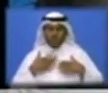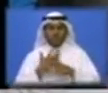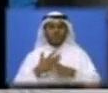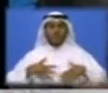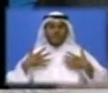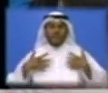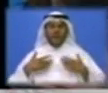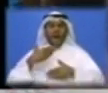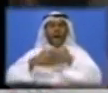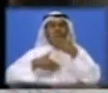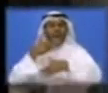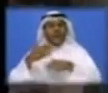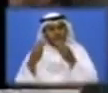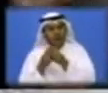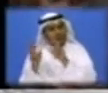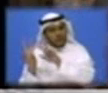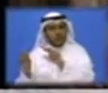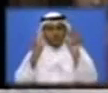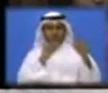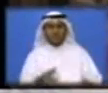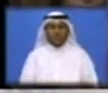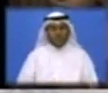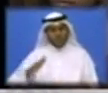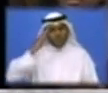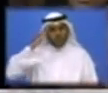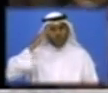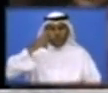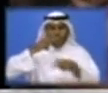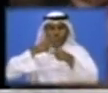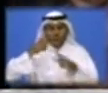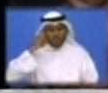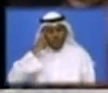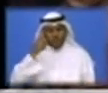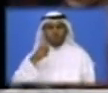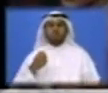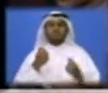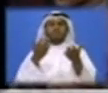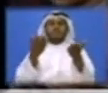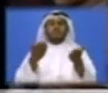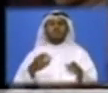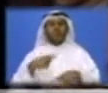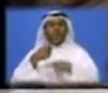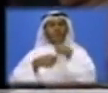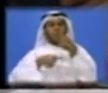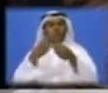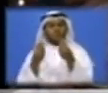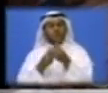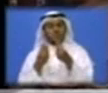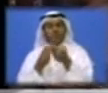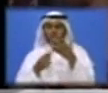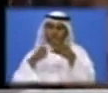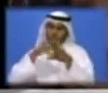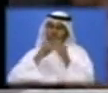المعيشيه فجئنا باسم دوله الكويت وشعب الكويت الذي تعودنا على كرم ووجوده وتفقدهم في مثل هذه المواسم